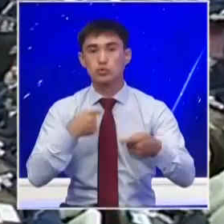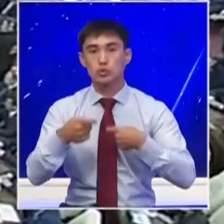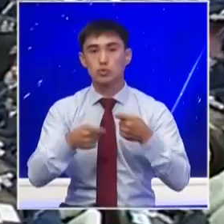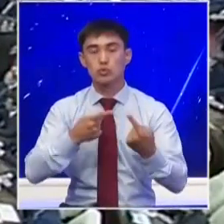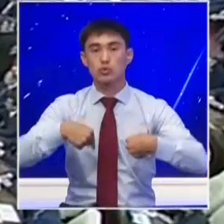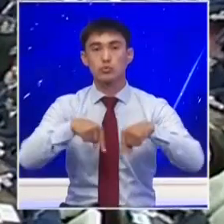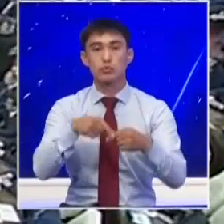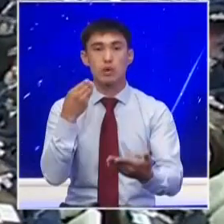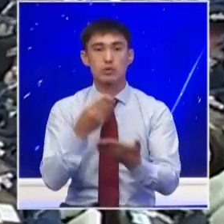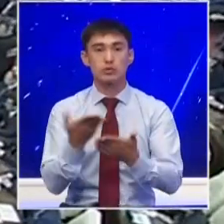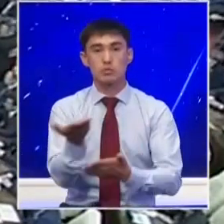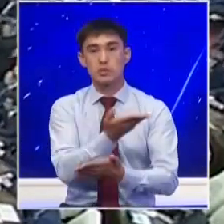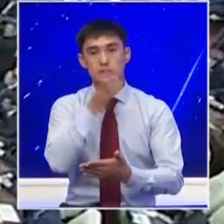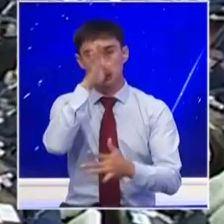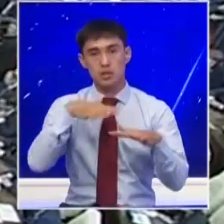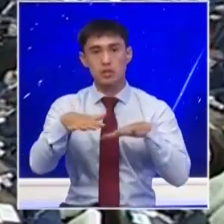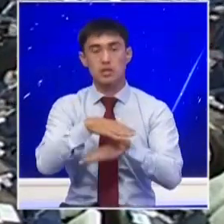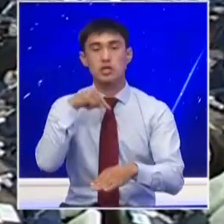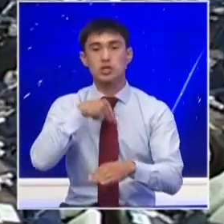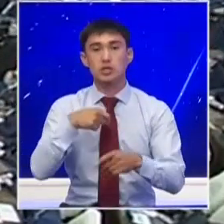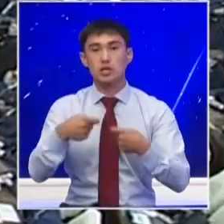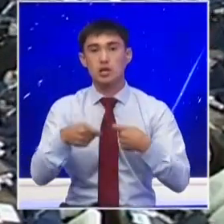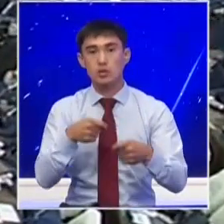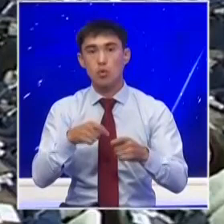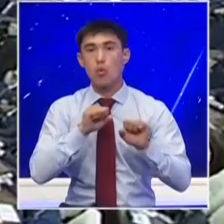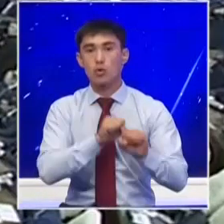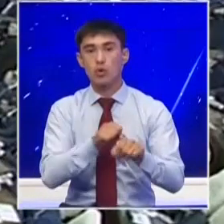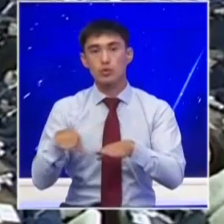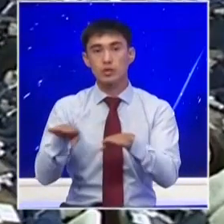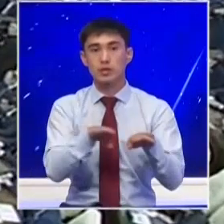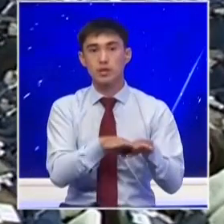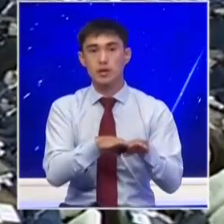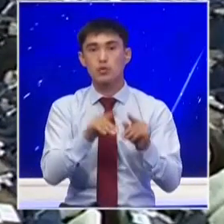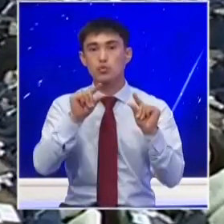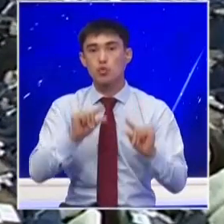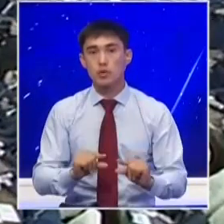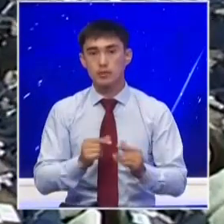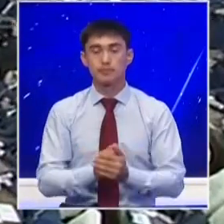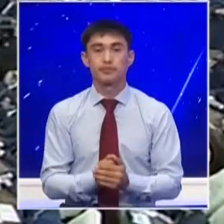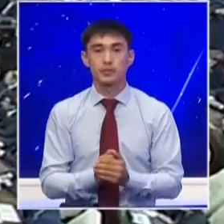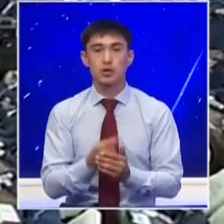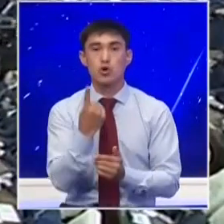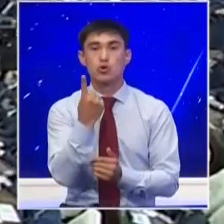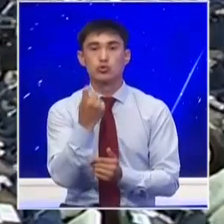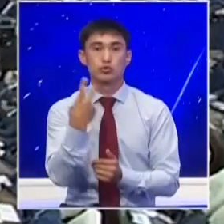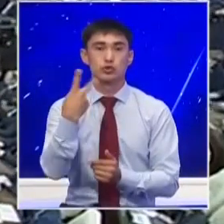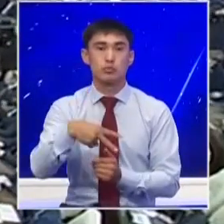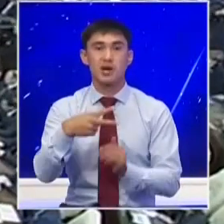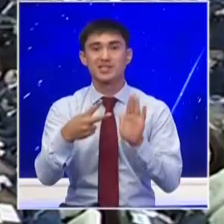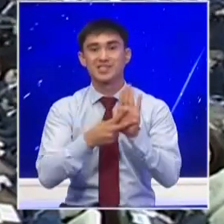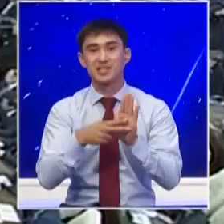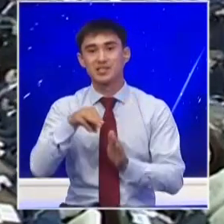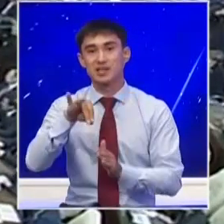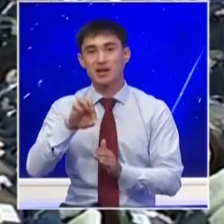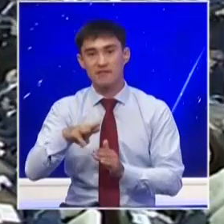бағалауынша біздің елдегі ішкі нарықты қорғау деңгейі төмен. Небәрі